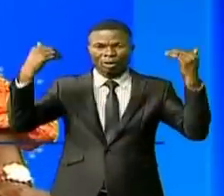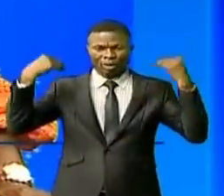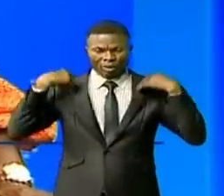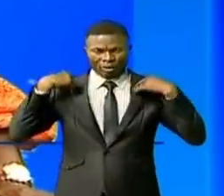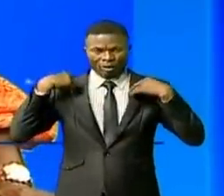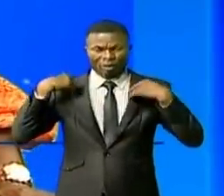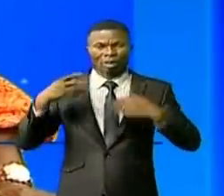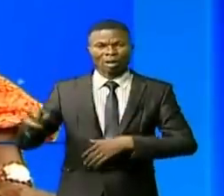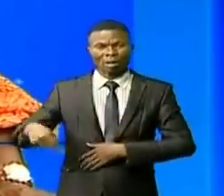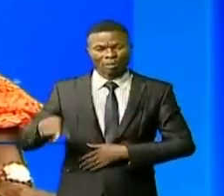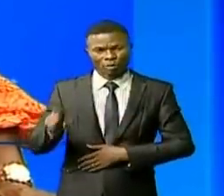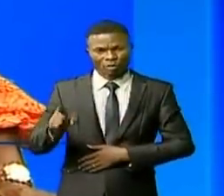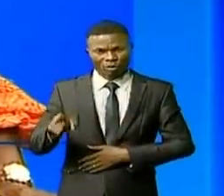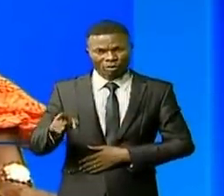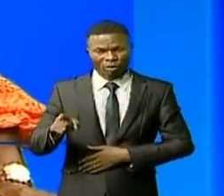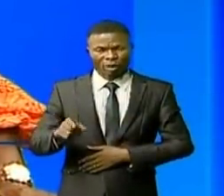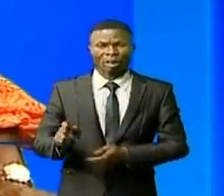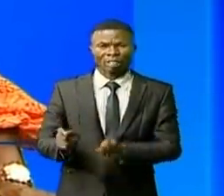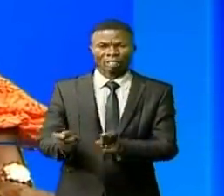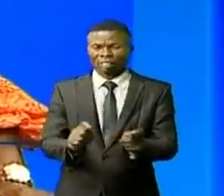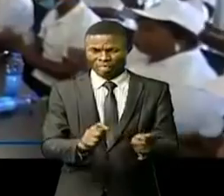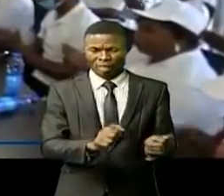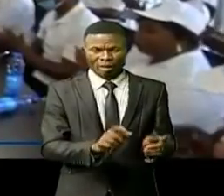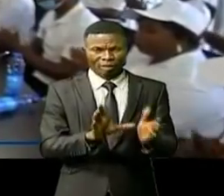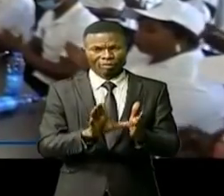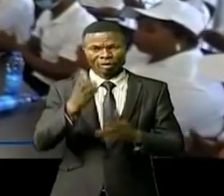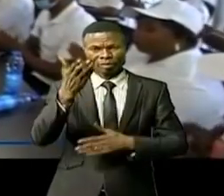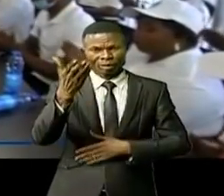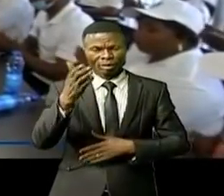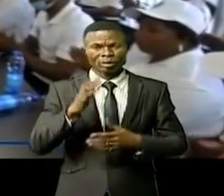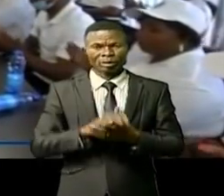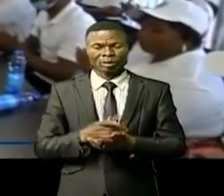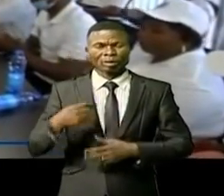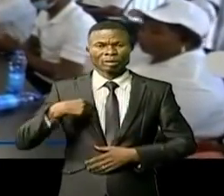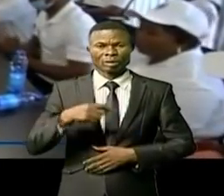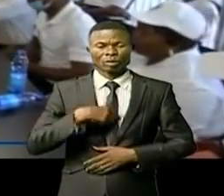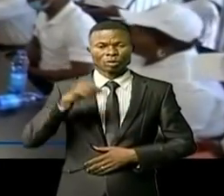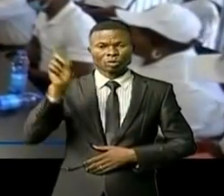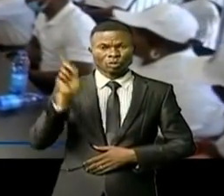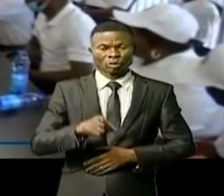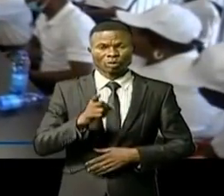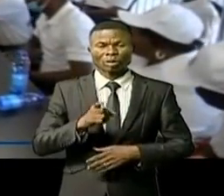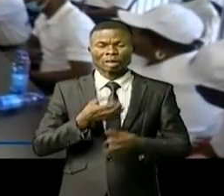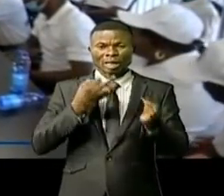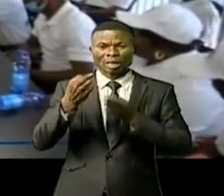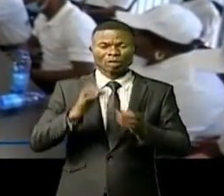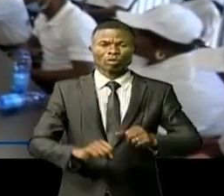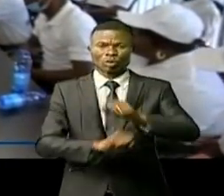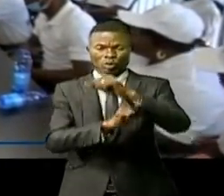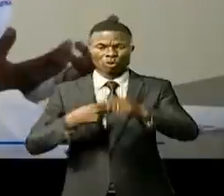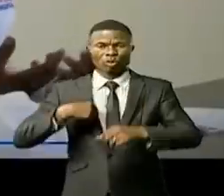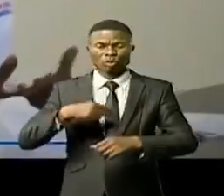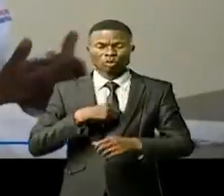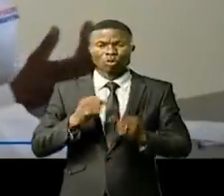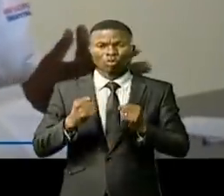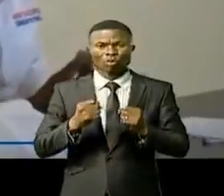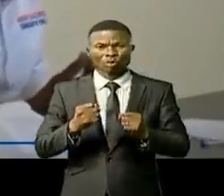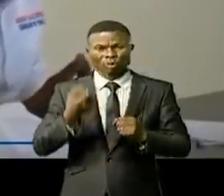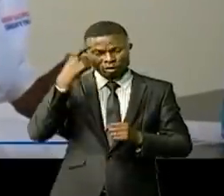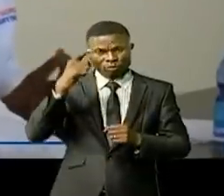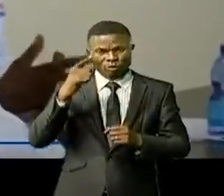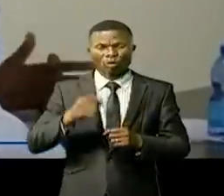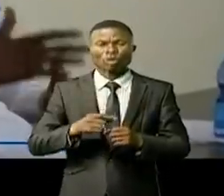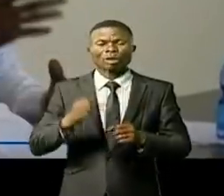l'exécutif provincial du Tanganyika. Nous sommes venus vous exprimer notre soutien indéfectible pour votre sens